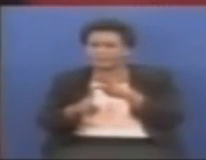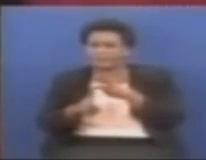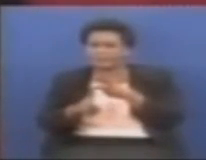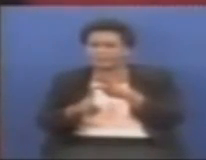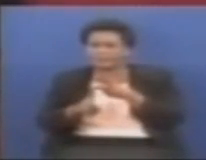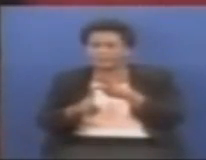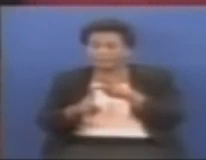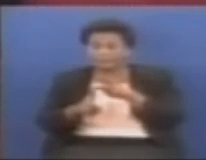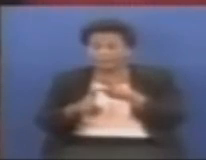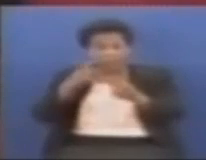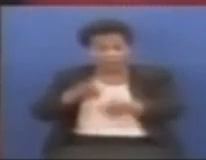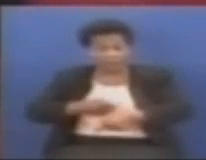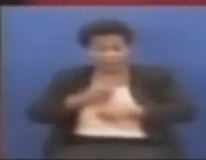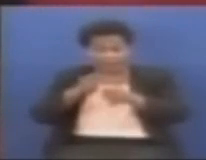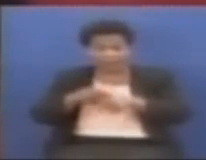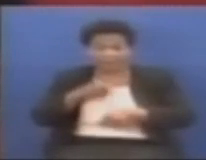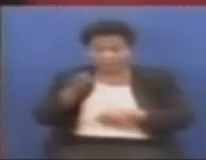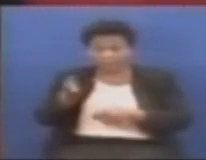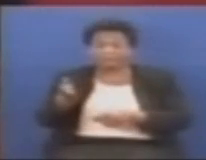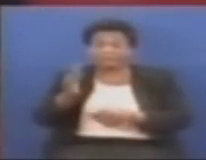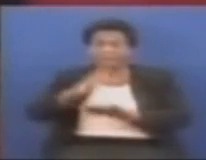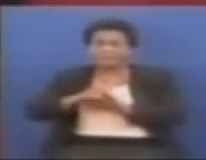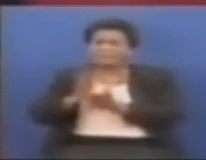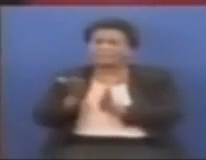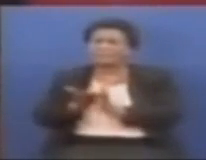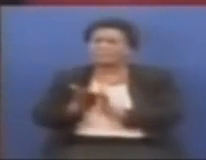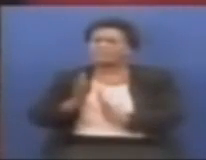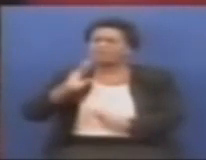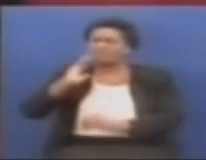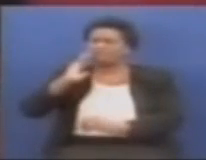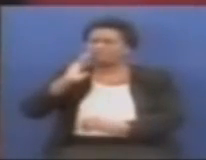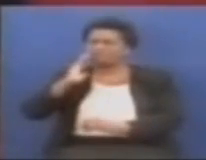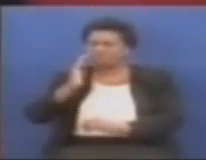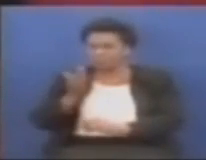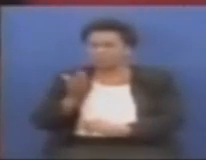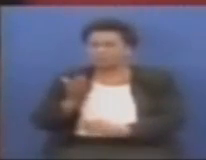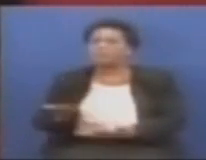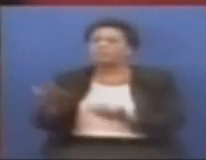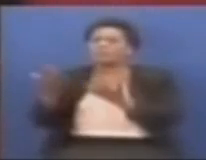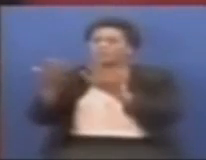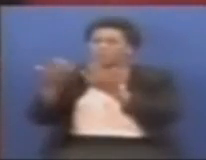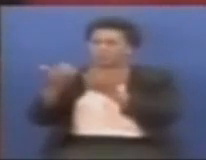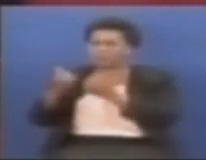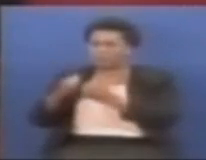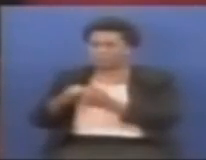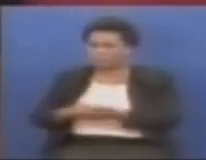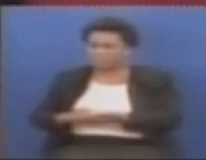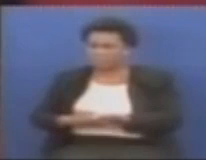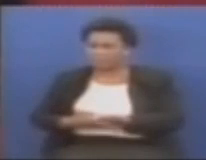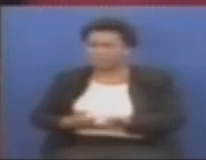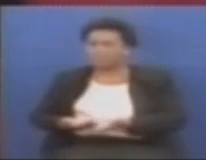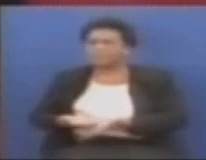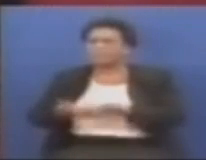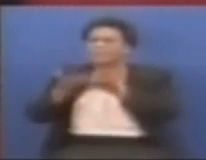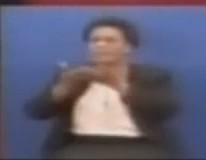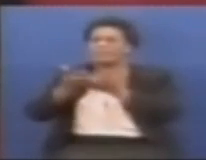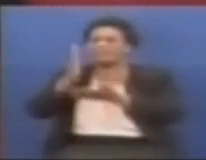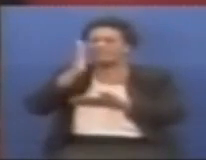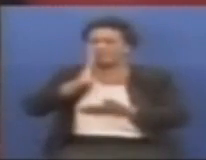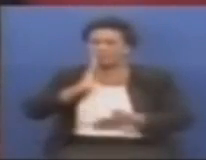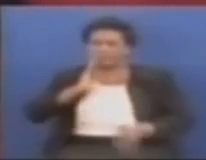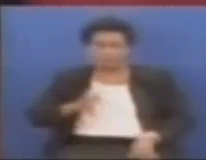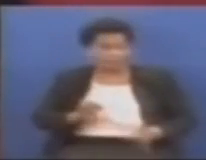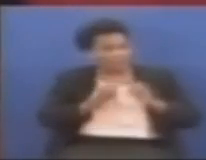kilimo ni sekta muhimu sana inayoweza kuwasaidia sehemu kubwa sana ya vijana, lakini bado sioni